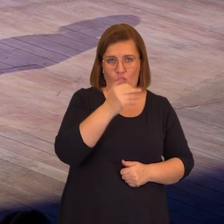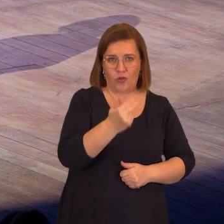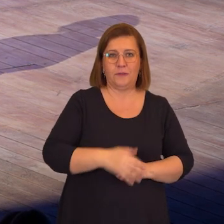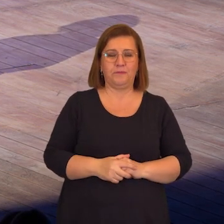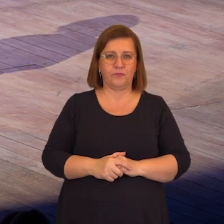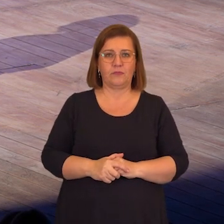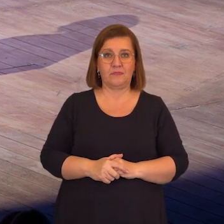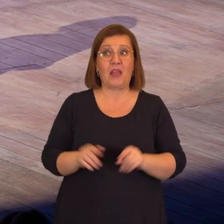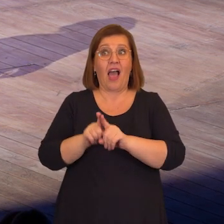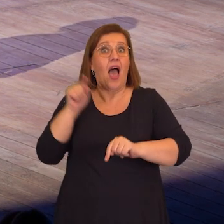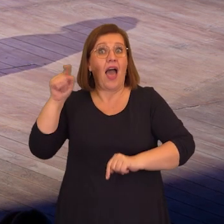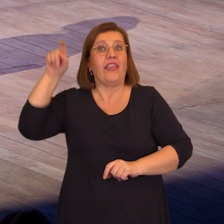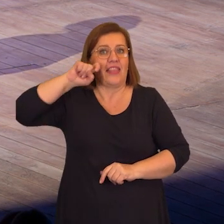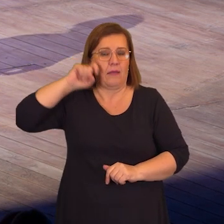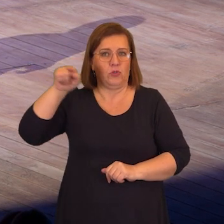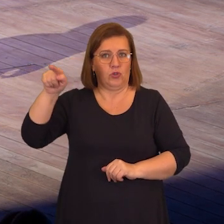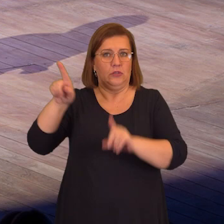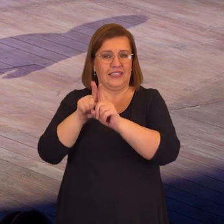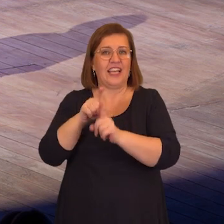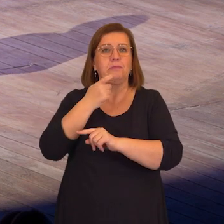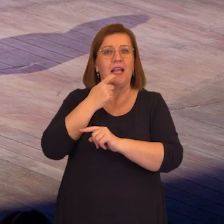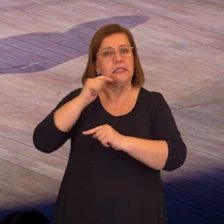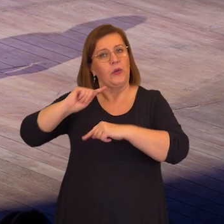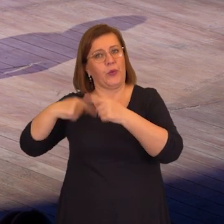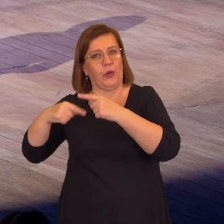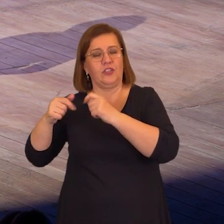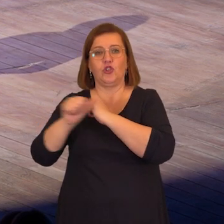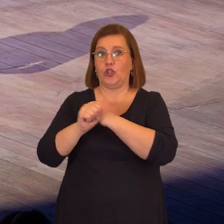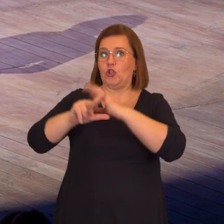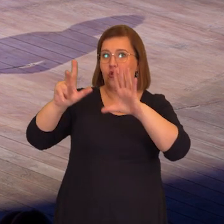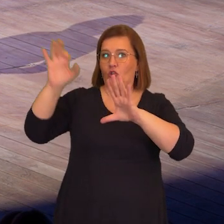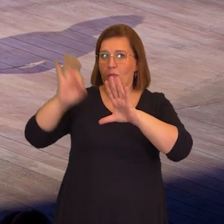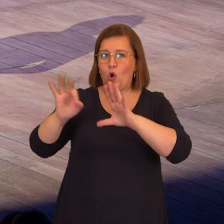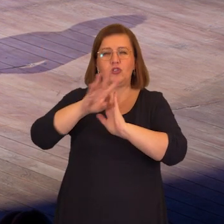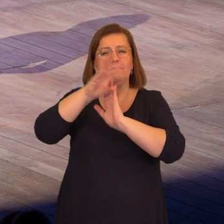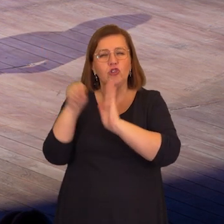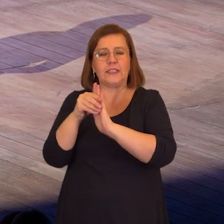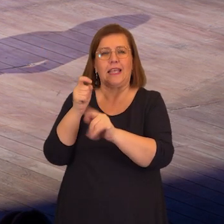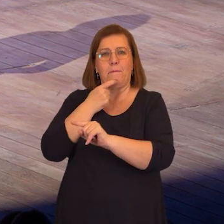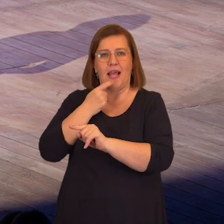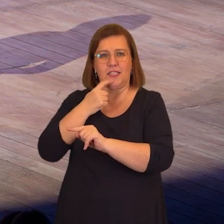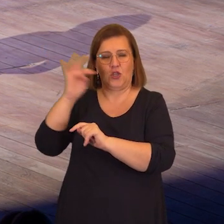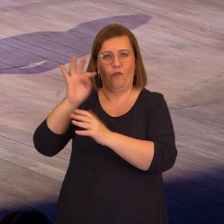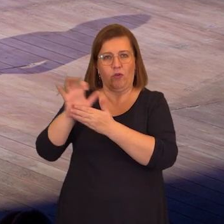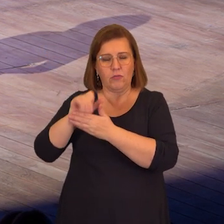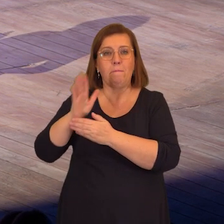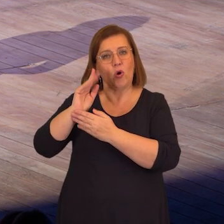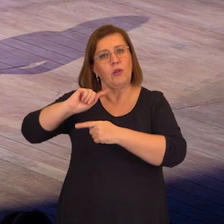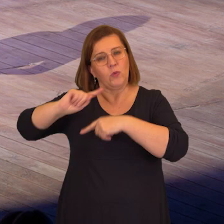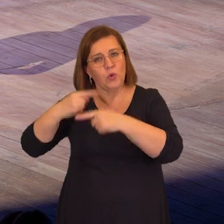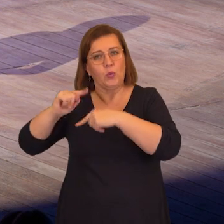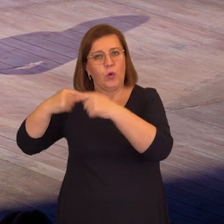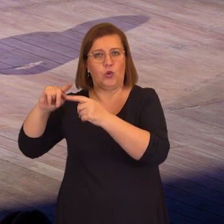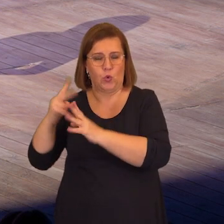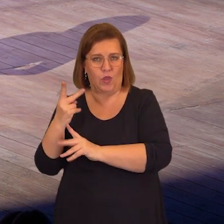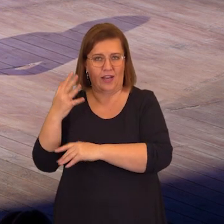chwilą mówiłam, recyklingują plastiki. 68% wszystkich wytworzonych u nich plastików jest recyklingowanych, a jeszcze 5